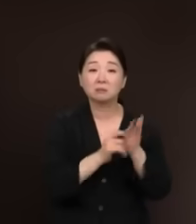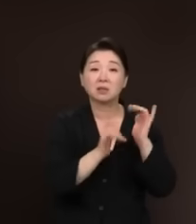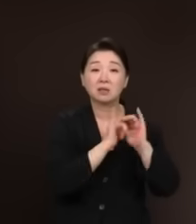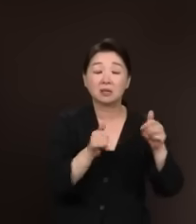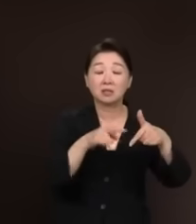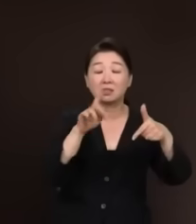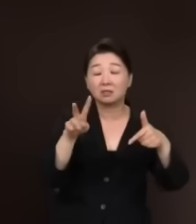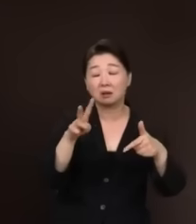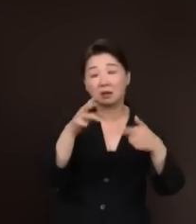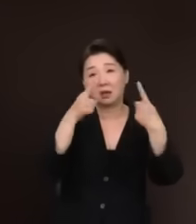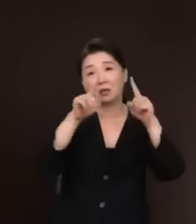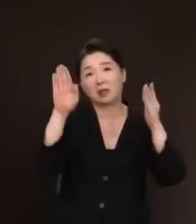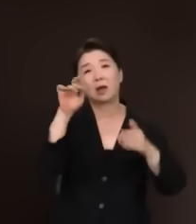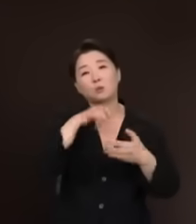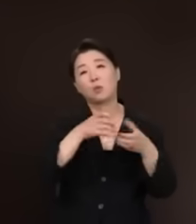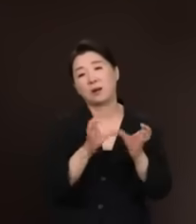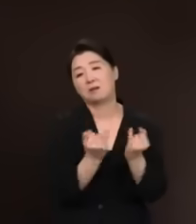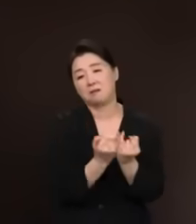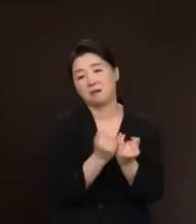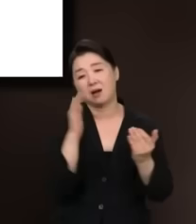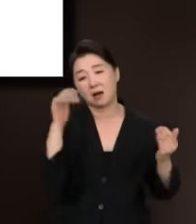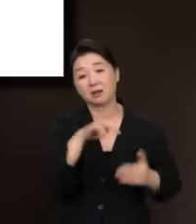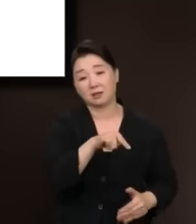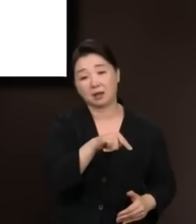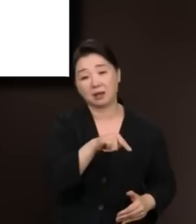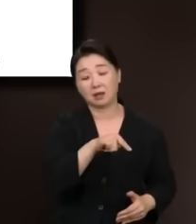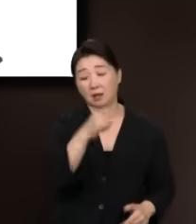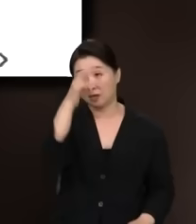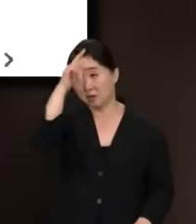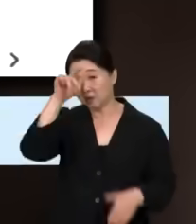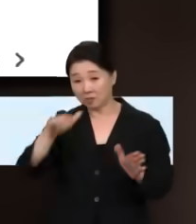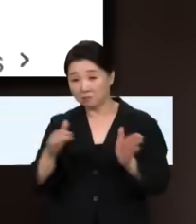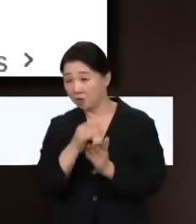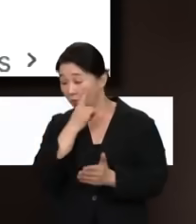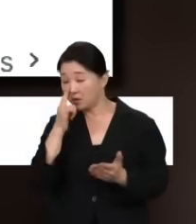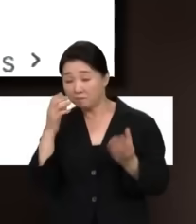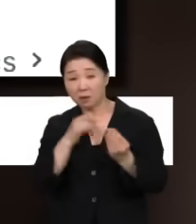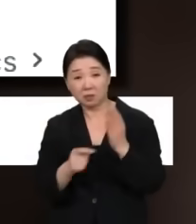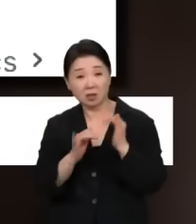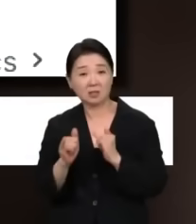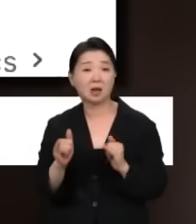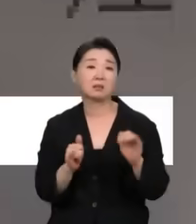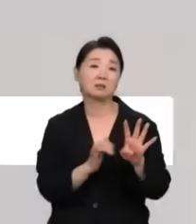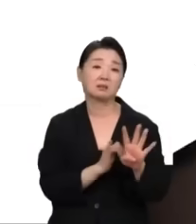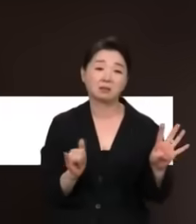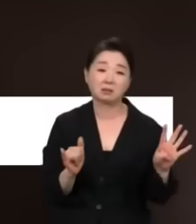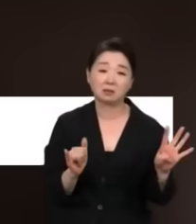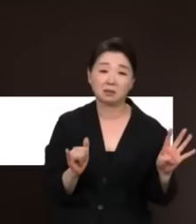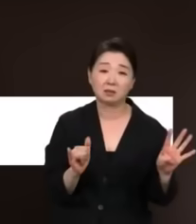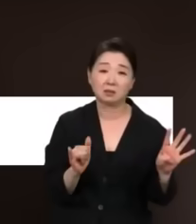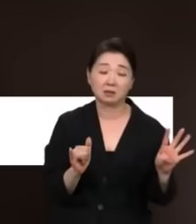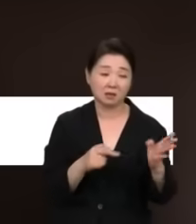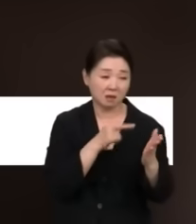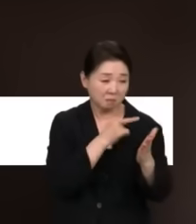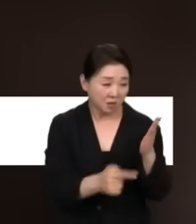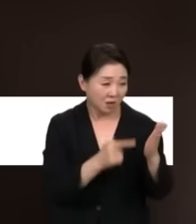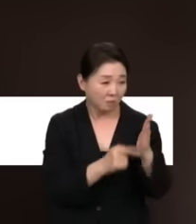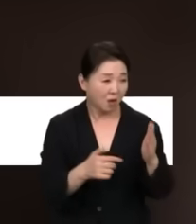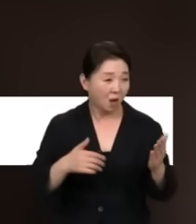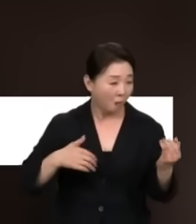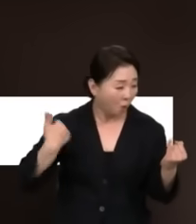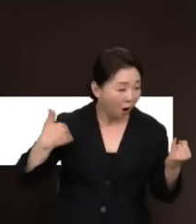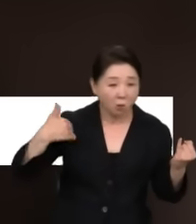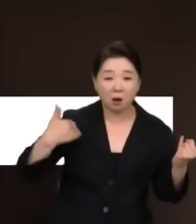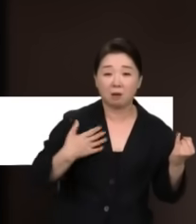인천의 한 대학 동아리 여학생들이었습니다. 경찰이 지금까지 확인한 피해자는 4명. 하지만 피해 사실을 모르는 경우가